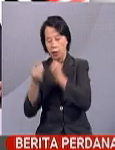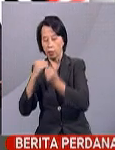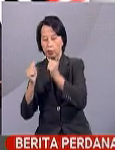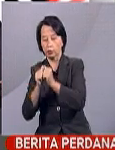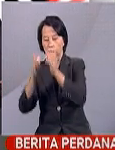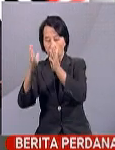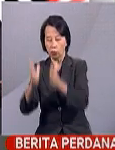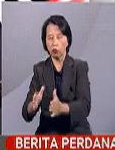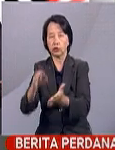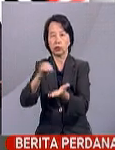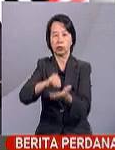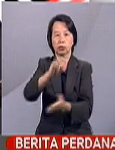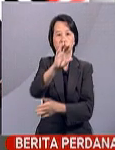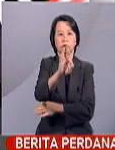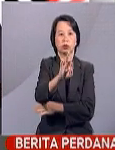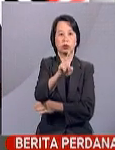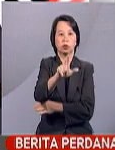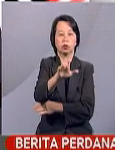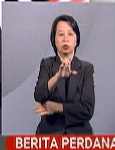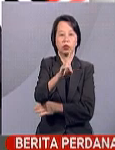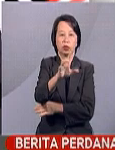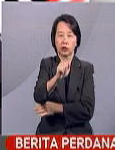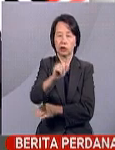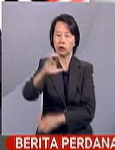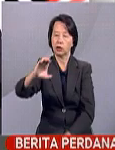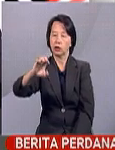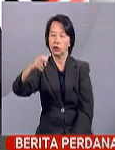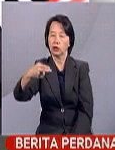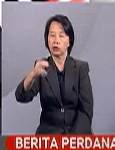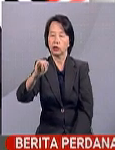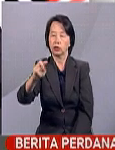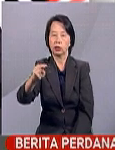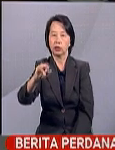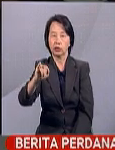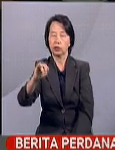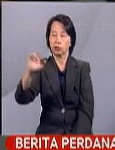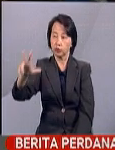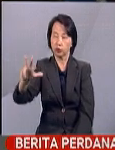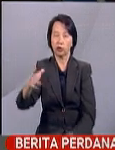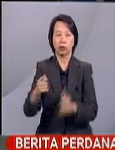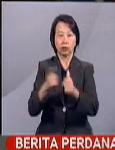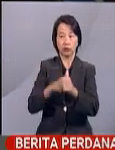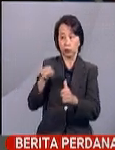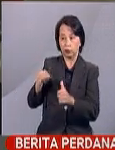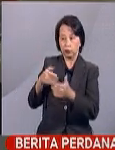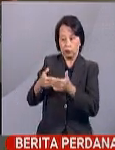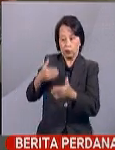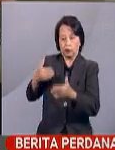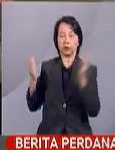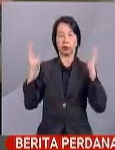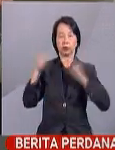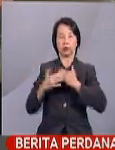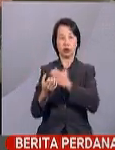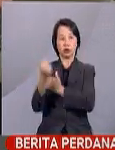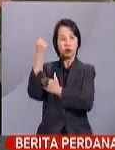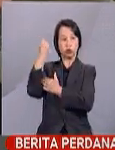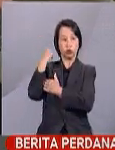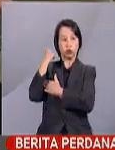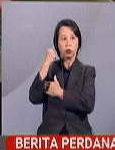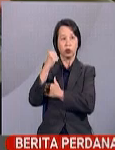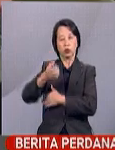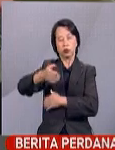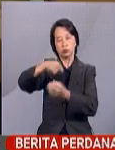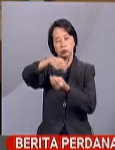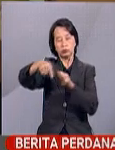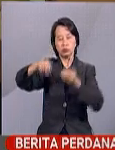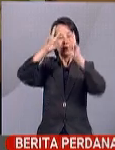sama pengemudi velg racing match 3 cari dahulu beliau tidak menunaikan shalat subuh di Masjid sini tiga suasana camping